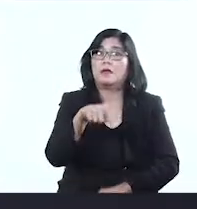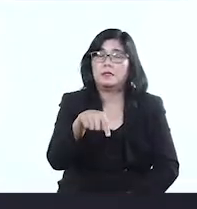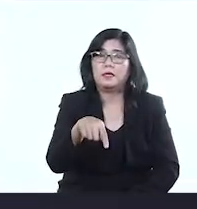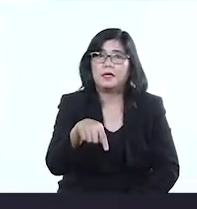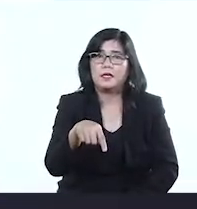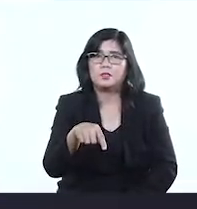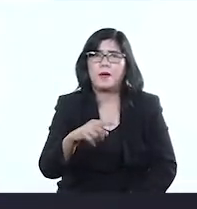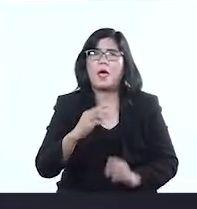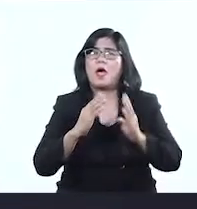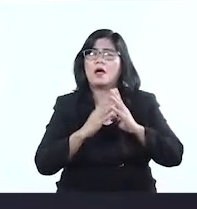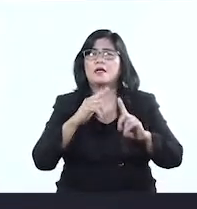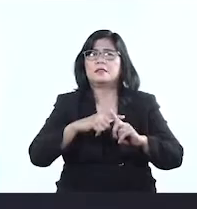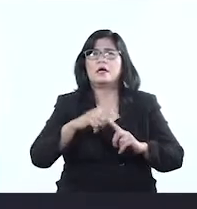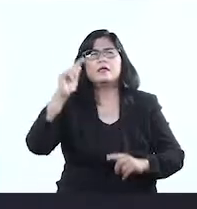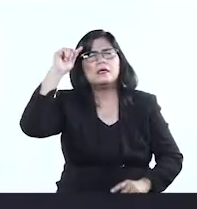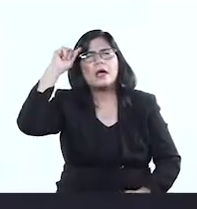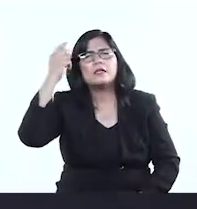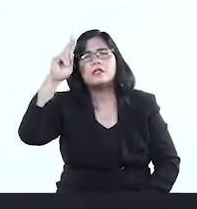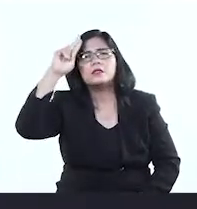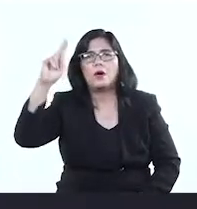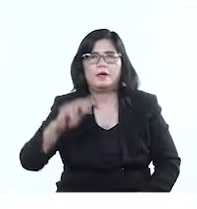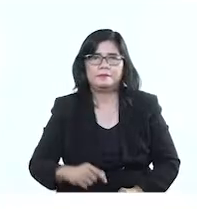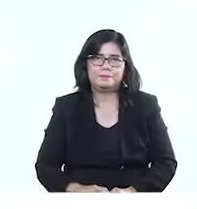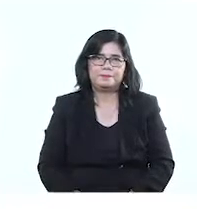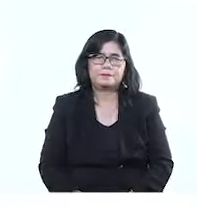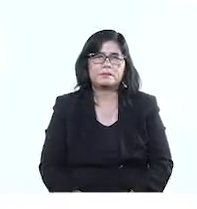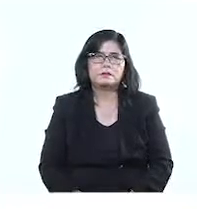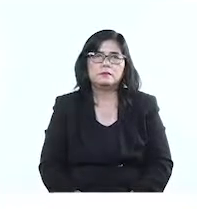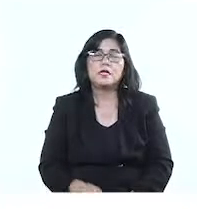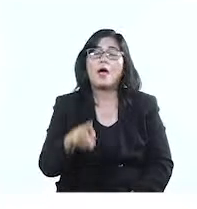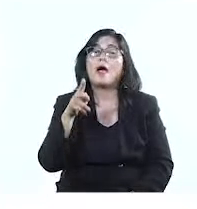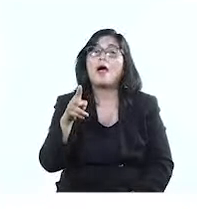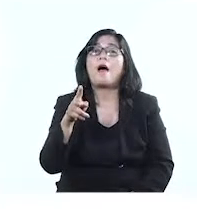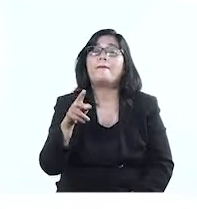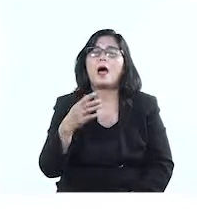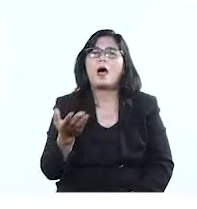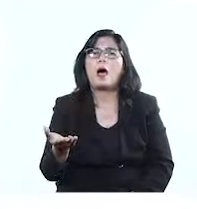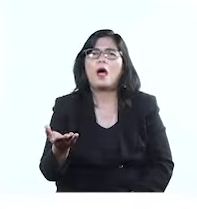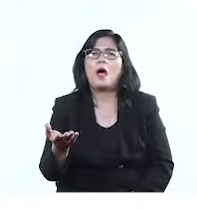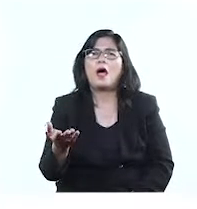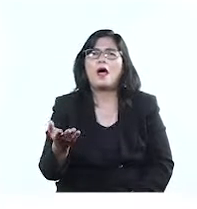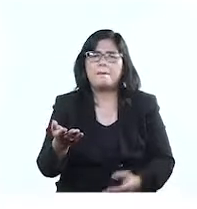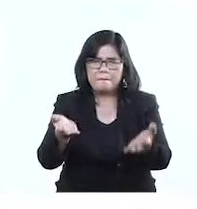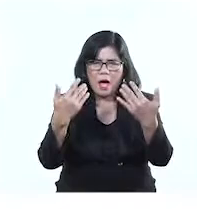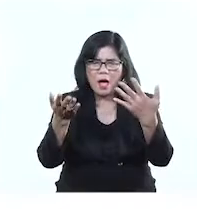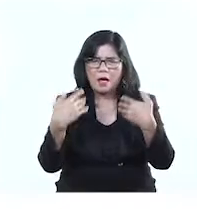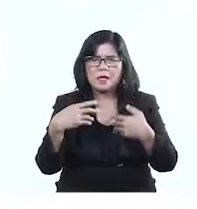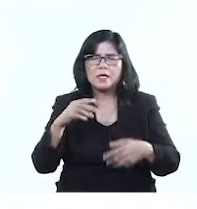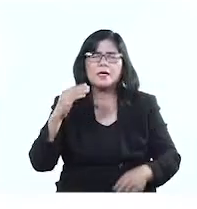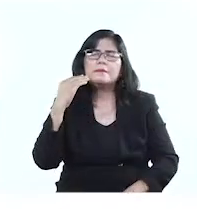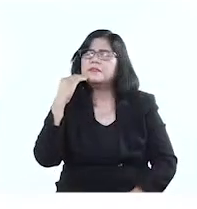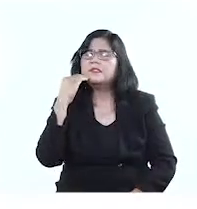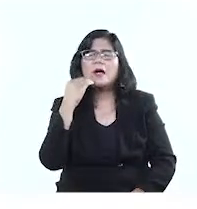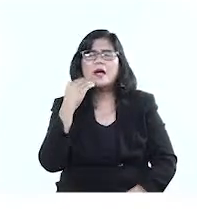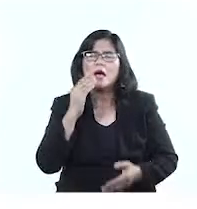free Gereja Tuhan kita diingatkan oleh Tuhan Hai yaitu Mari kita Jagat kemurniaan